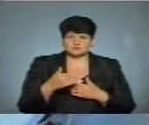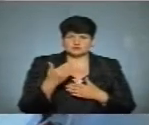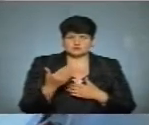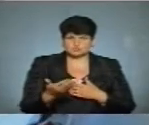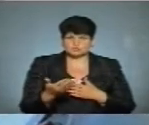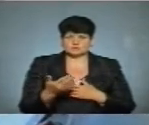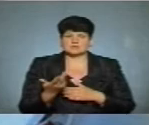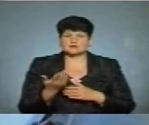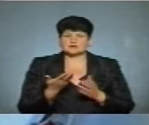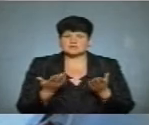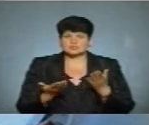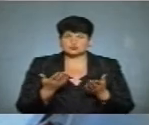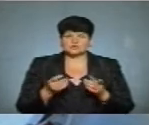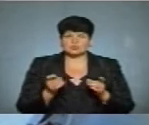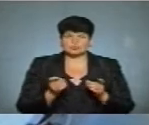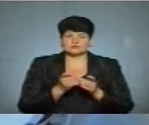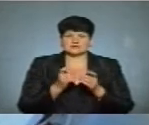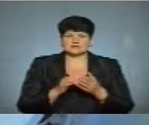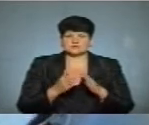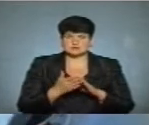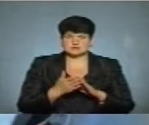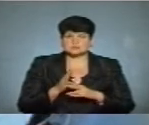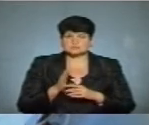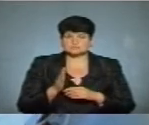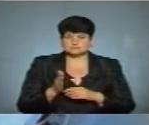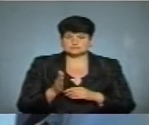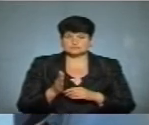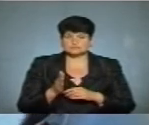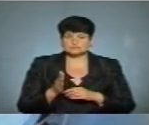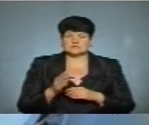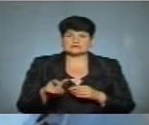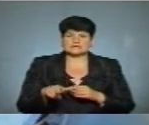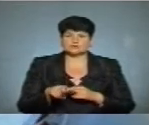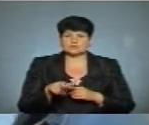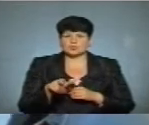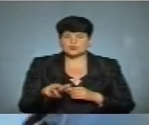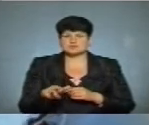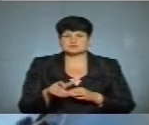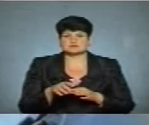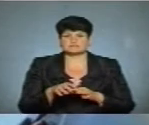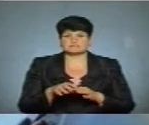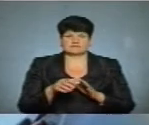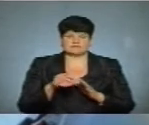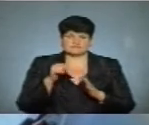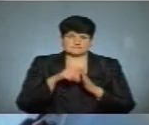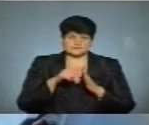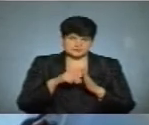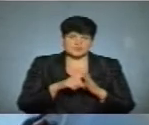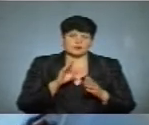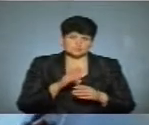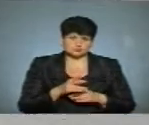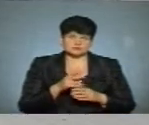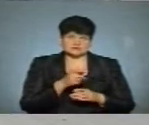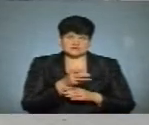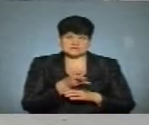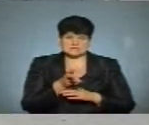Якщо виникнуть конфліктні ситуації на дорозі, в салоні, все буде тоді